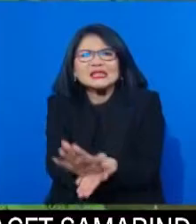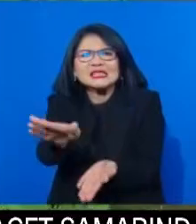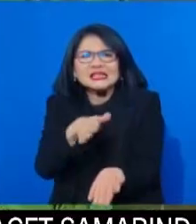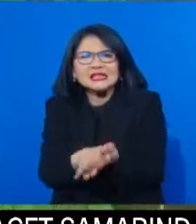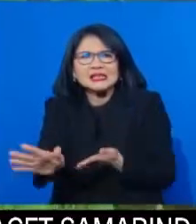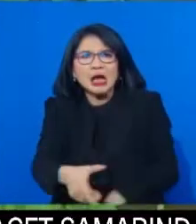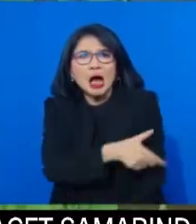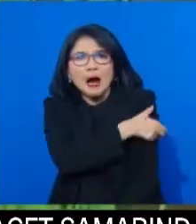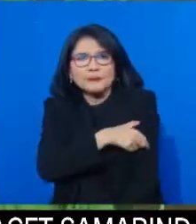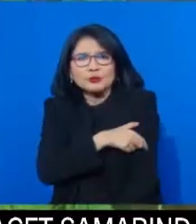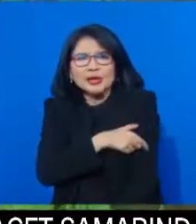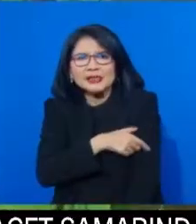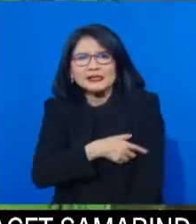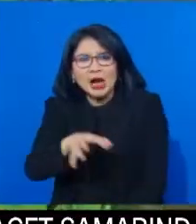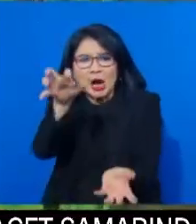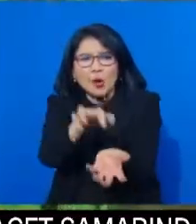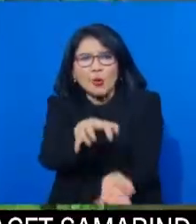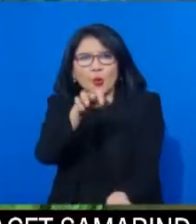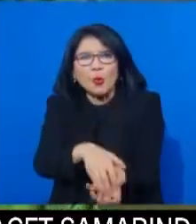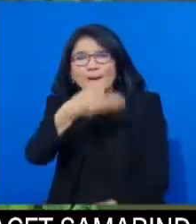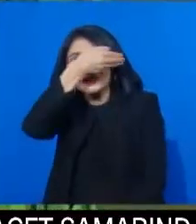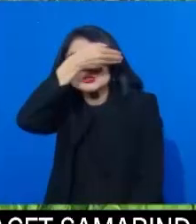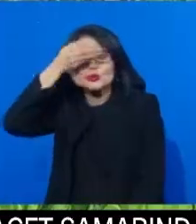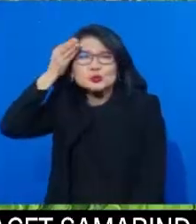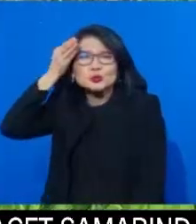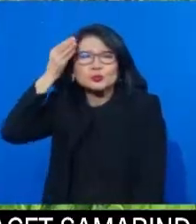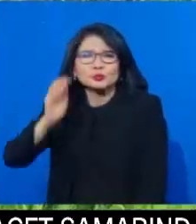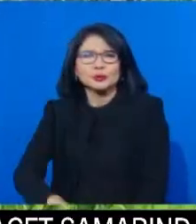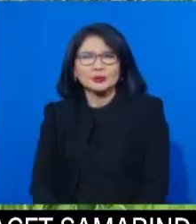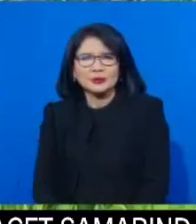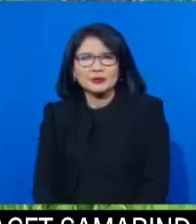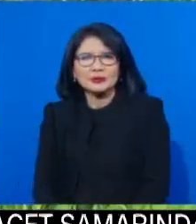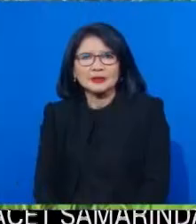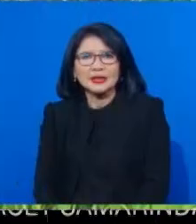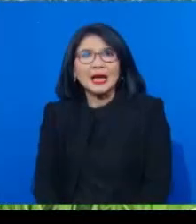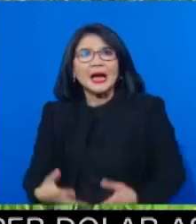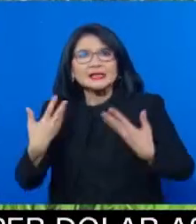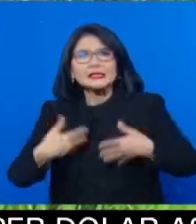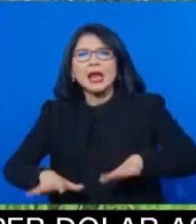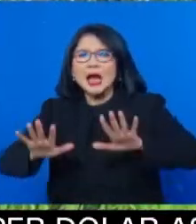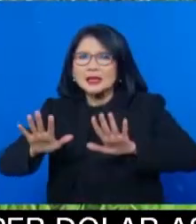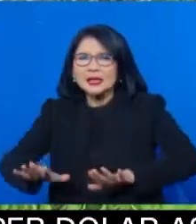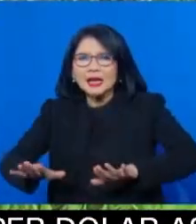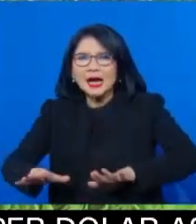pun menutup kedua mata buaya dengan selembar kain agar hewan itu tidak agresif. Setelah tenang,